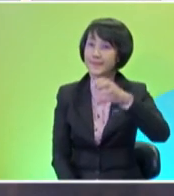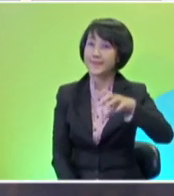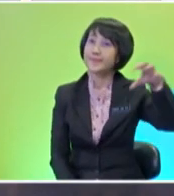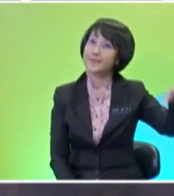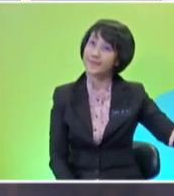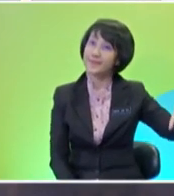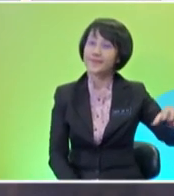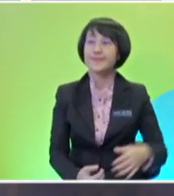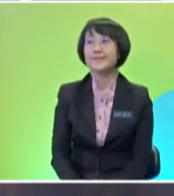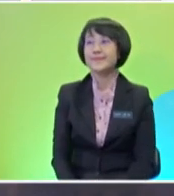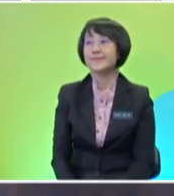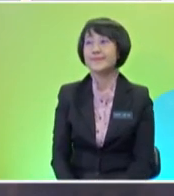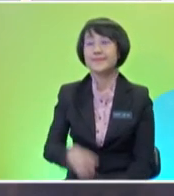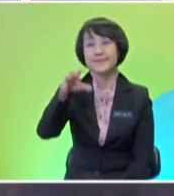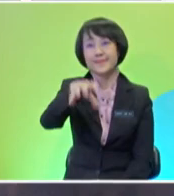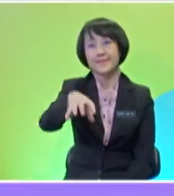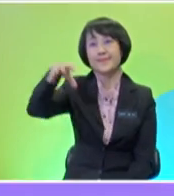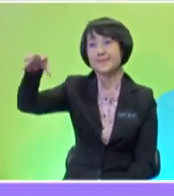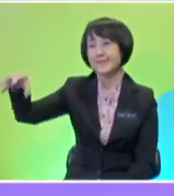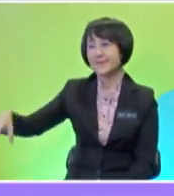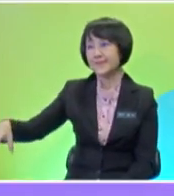Layla seterusnya kita